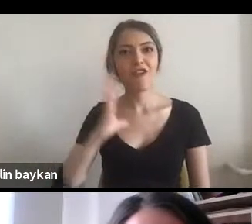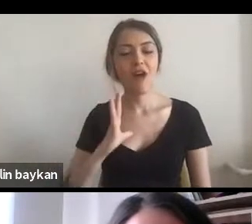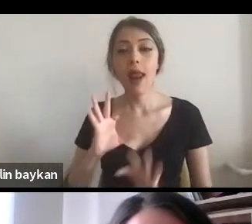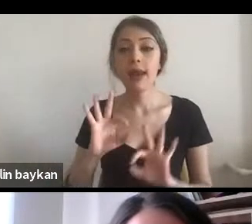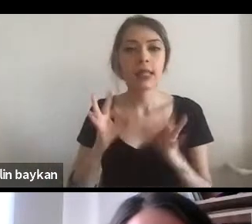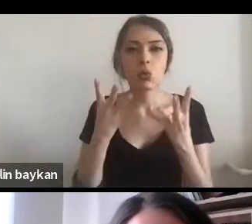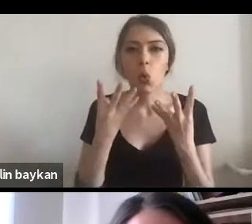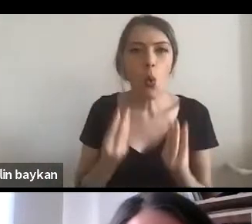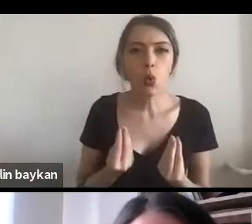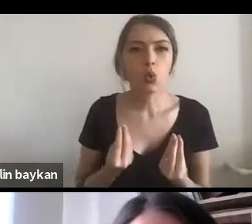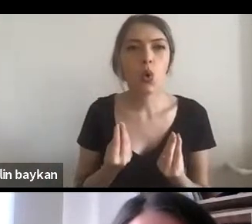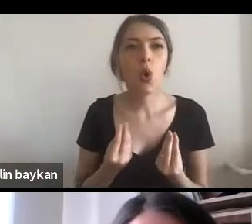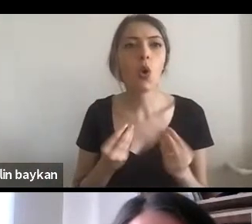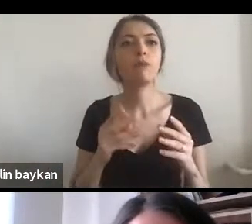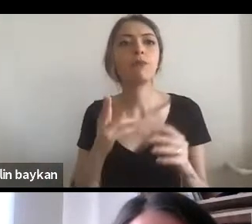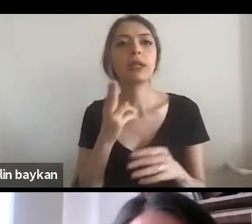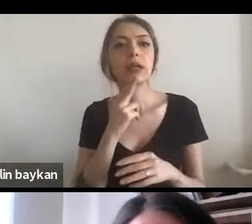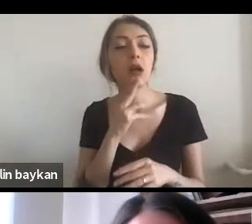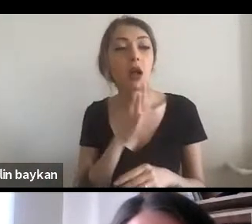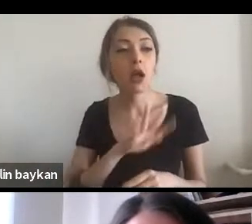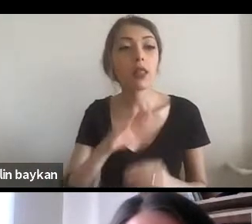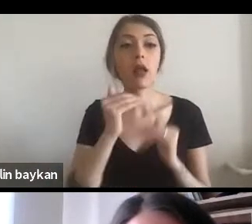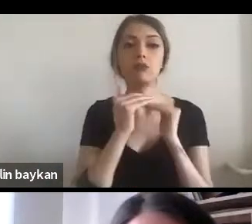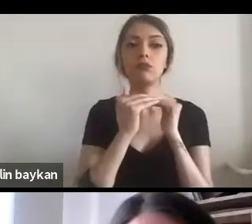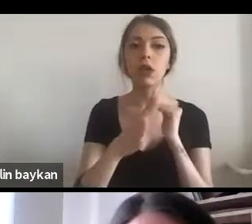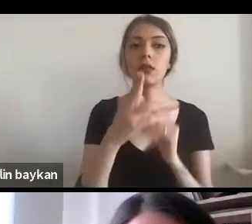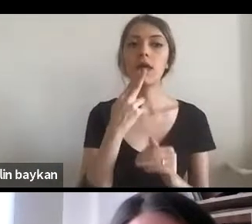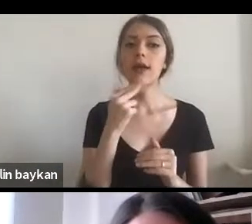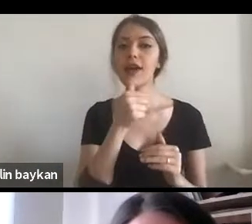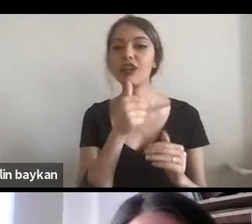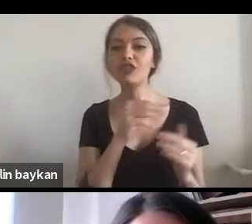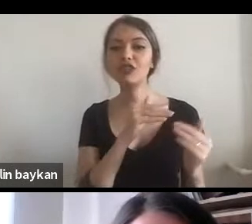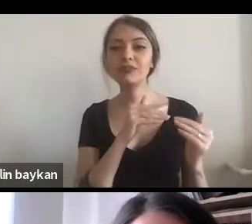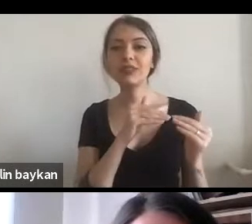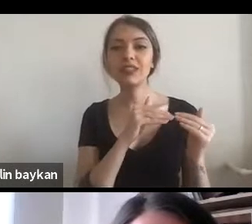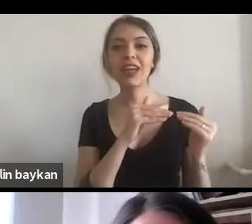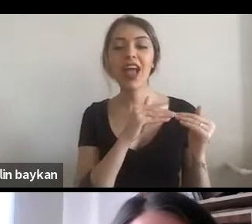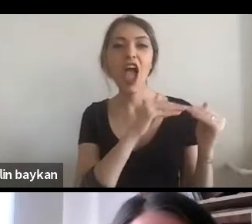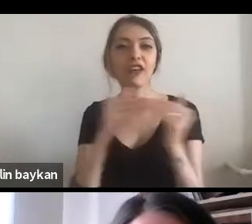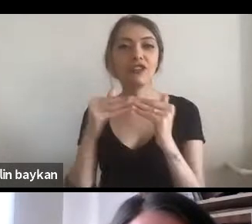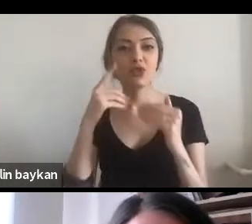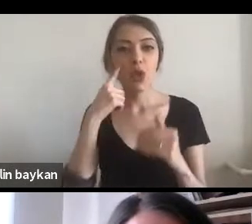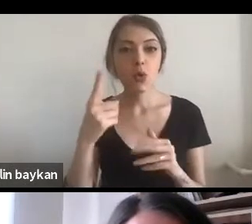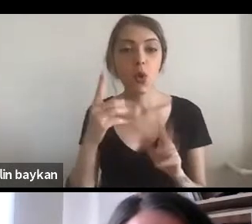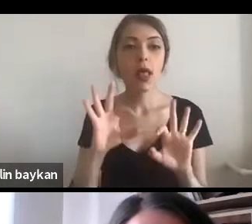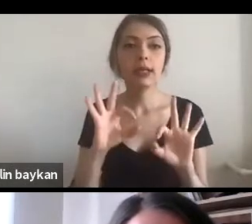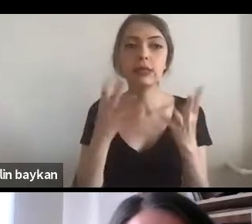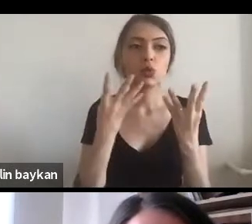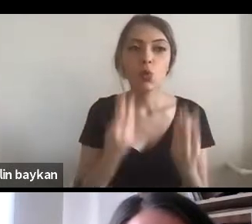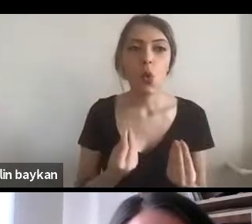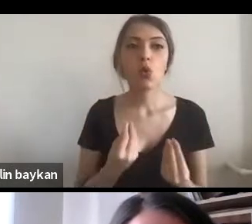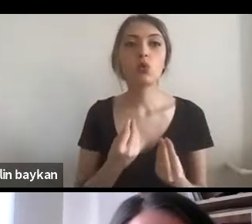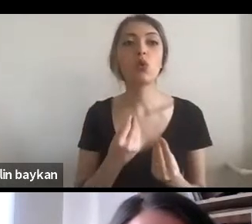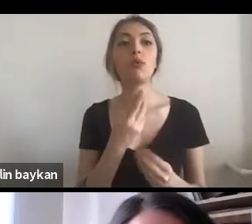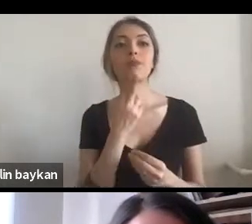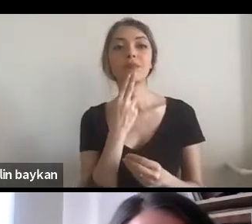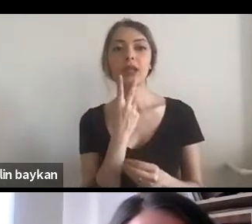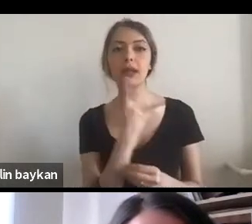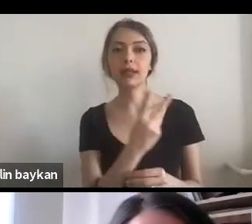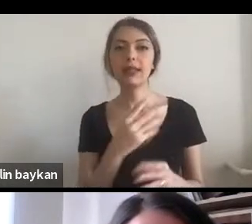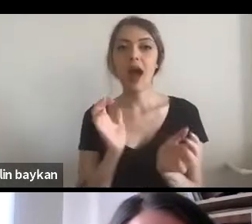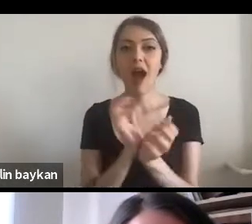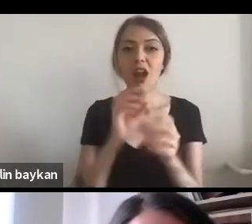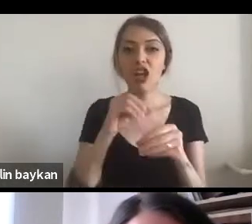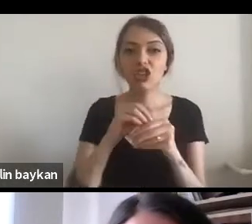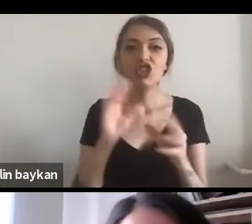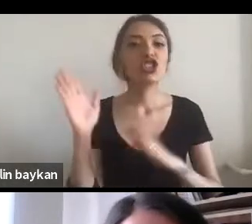işliyor, ne kadar işliyor, kadınlar toplumsal cinsiyet temelli ve aile içi şiddetten ne derece ne kadar korunuyorlar, ne kadar korunmuyorlar